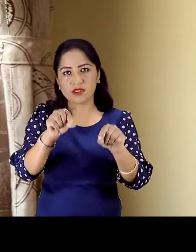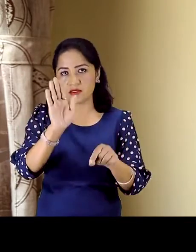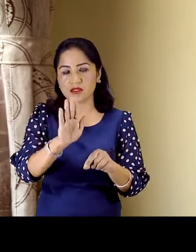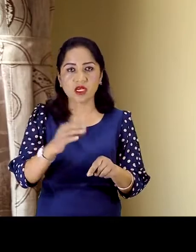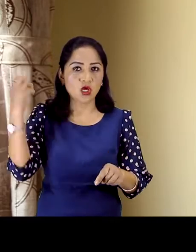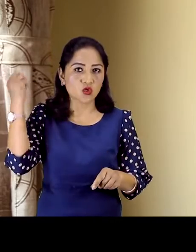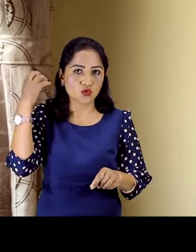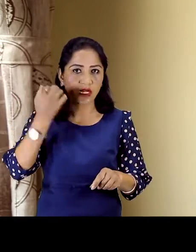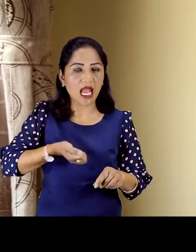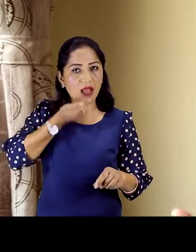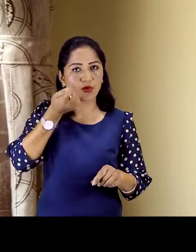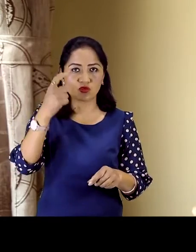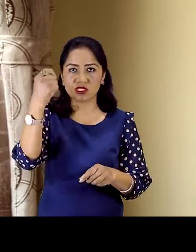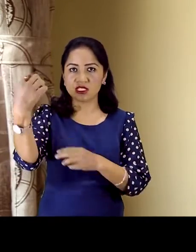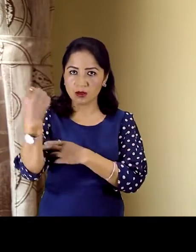पास,